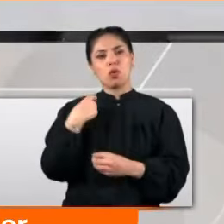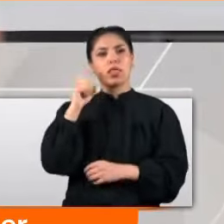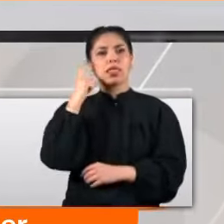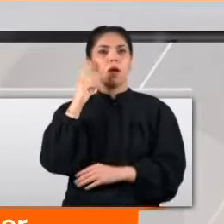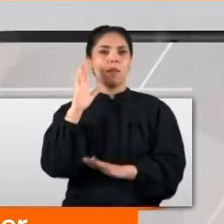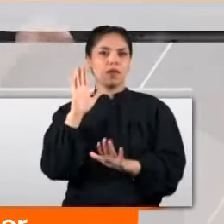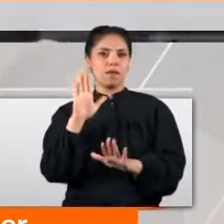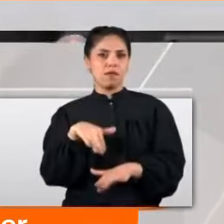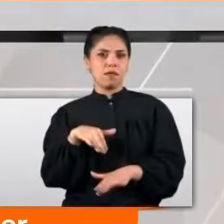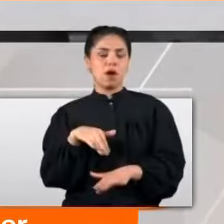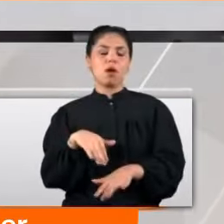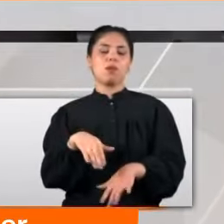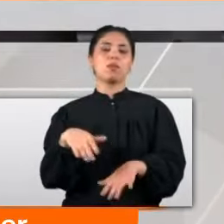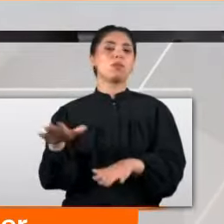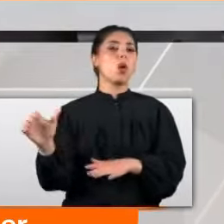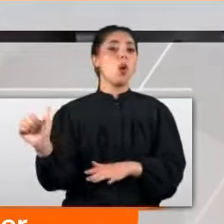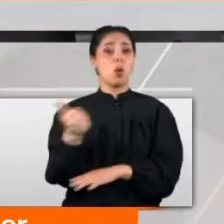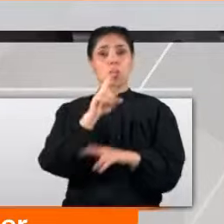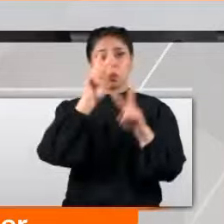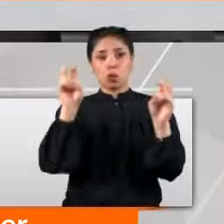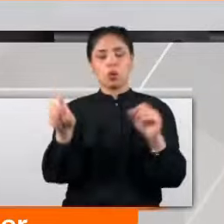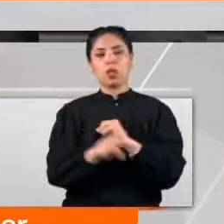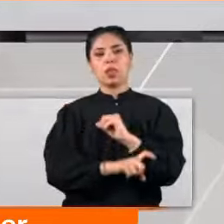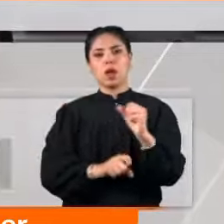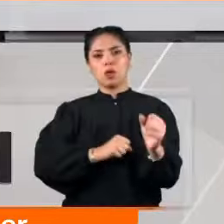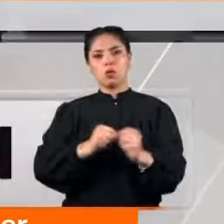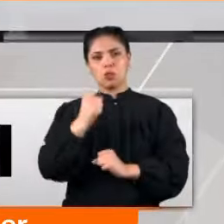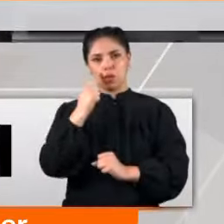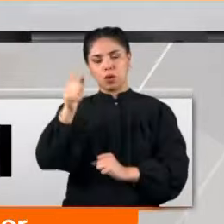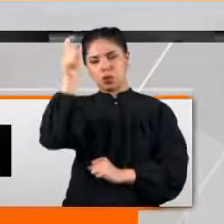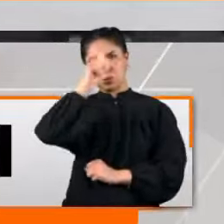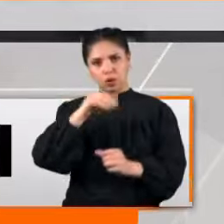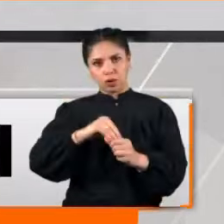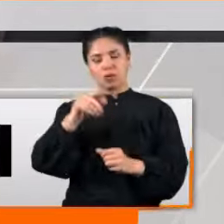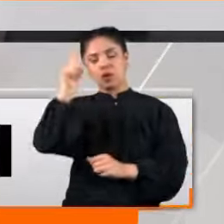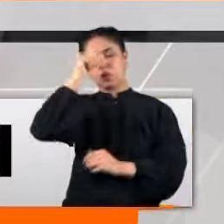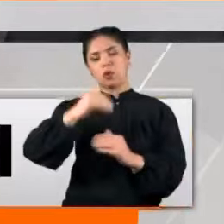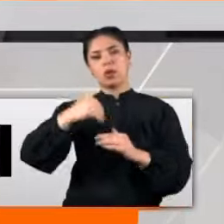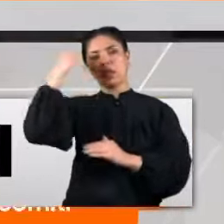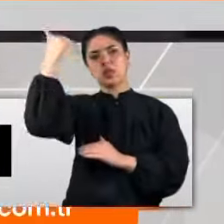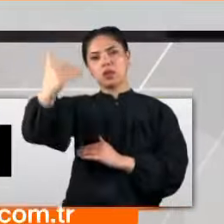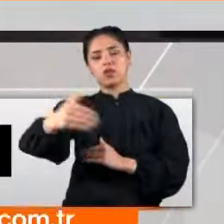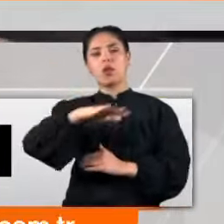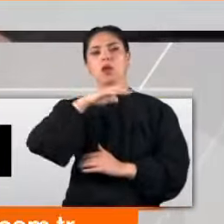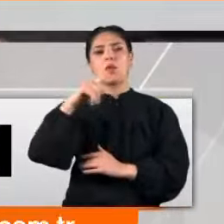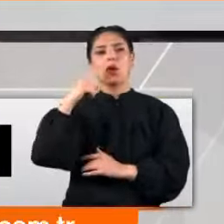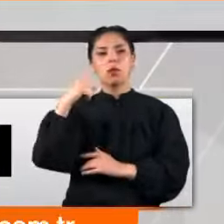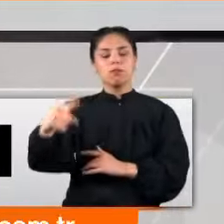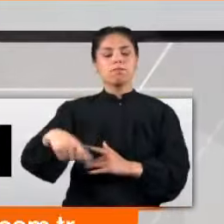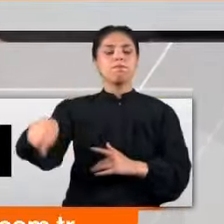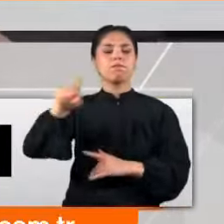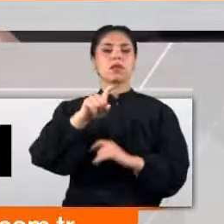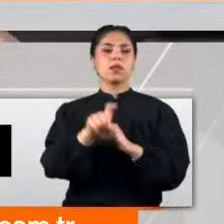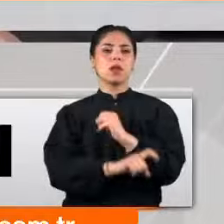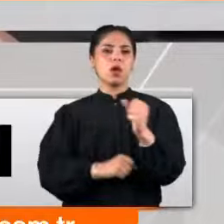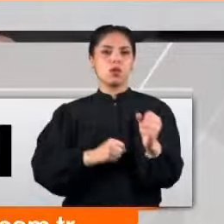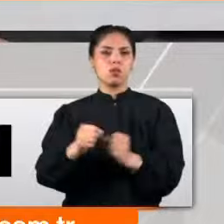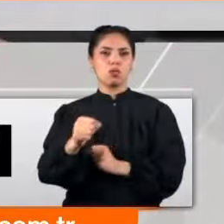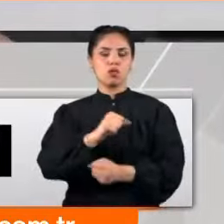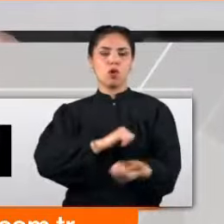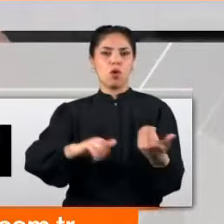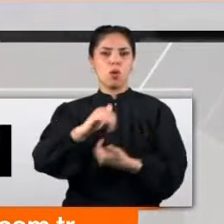ki olmazsa olmaz başlıklardan birisi terörle mücadele. Hem yurt içinde hem de sınırın öteki tarafında yürütülen terörle mücadele